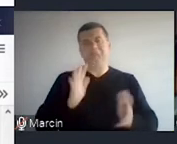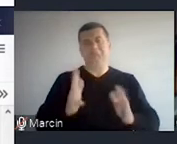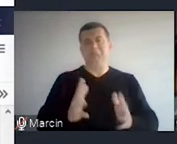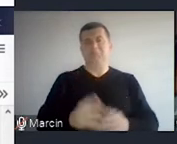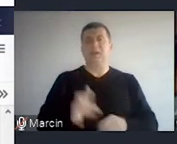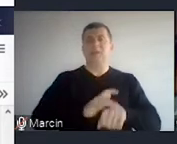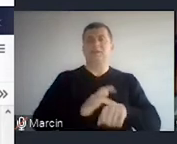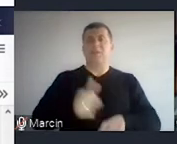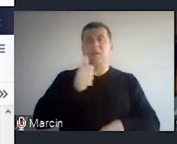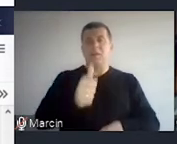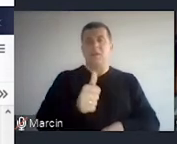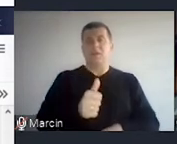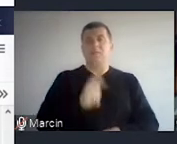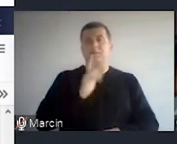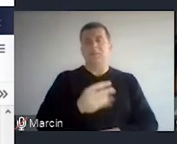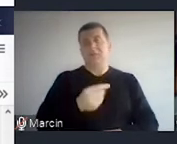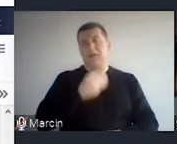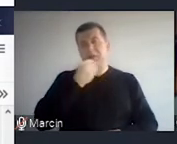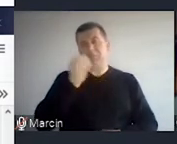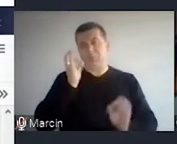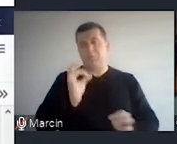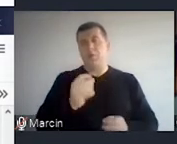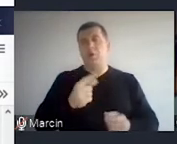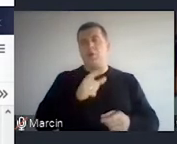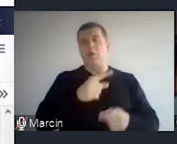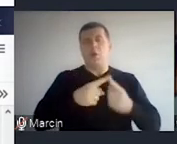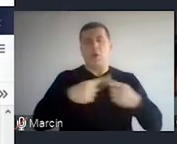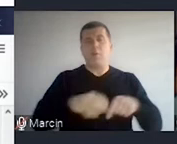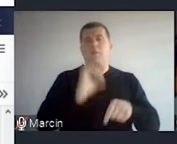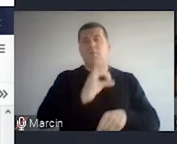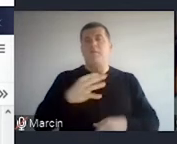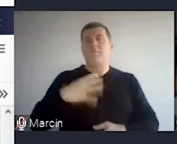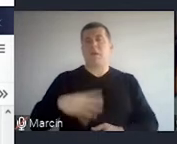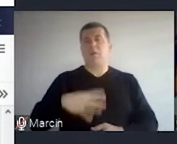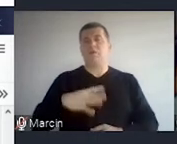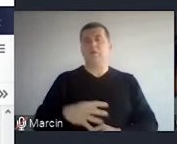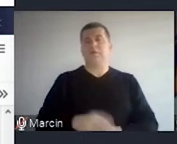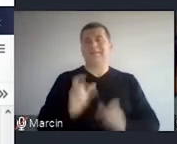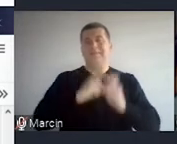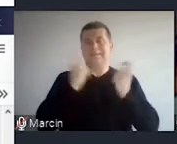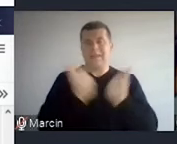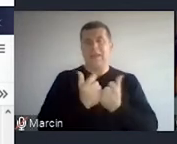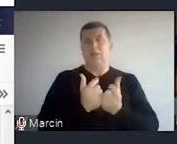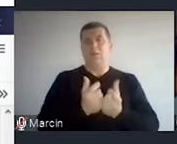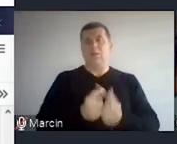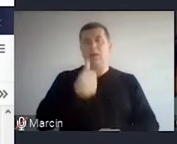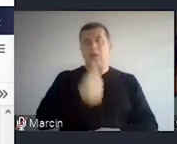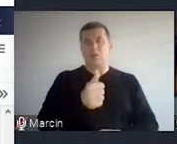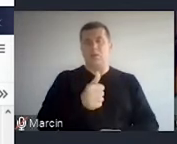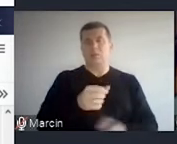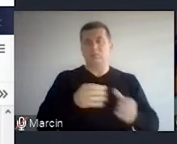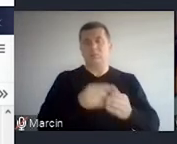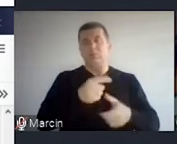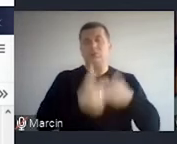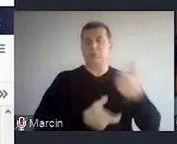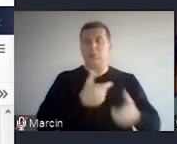Stawka jednostkowa będzie o tyle sympatyczna, że obejmuje swoją wartością całą jednostkę,